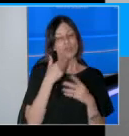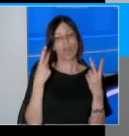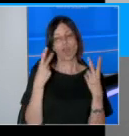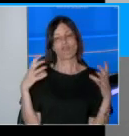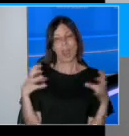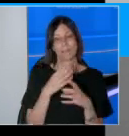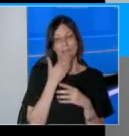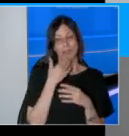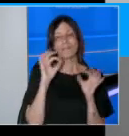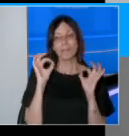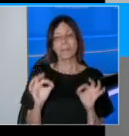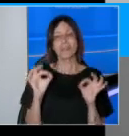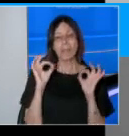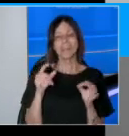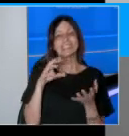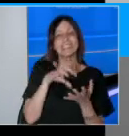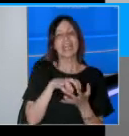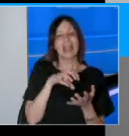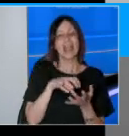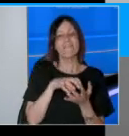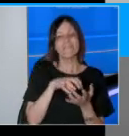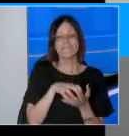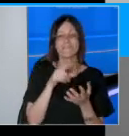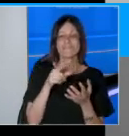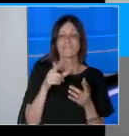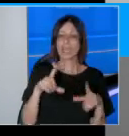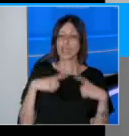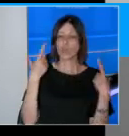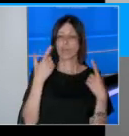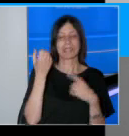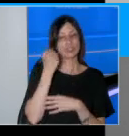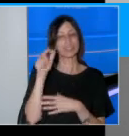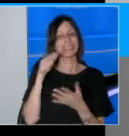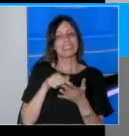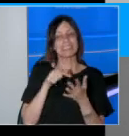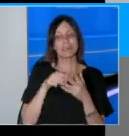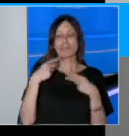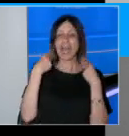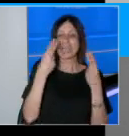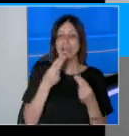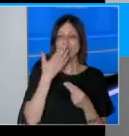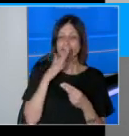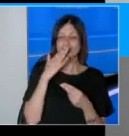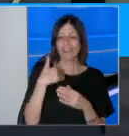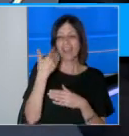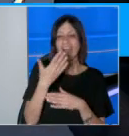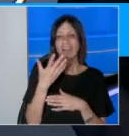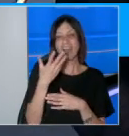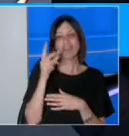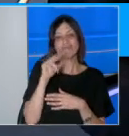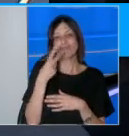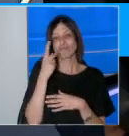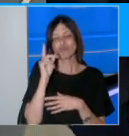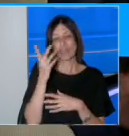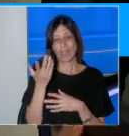היהודי, ובאמת באמת הוא לב הקיום הציוני. הוא כן. הסיבה המרכזית שבגללה חזרנו לציון אחרי 2000 שנה. אז אני שומע באמת את הדברים